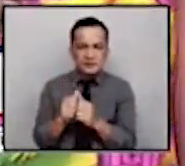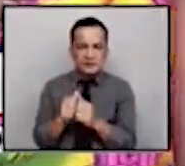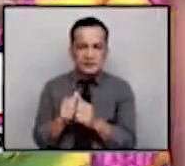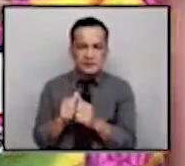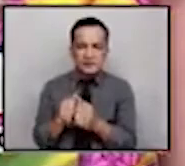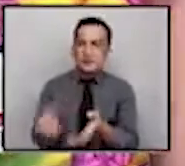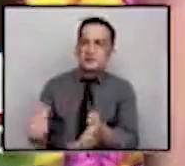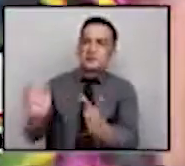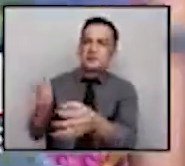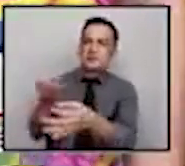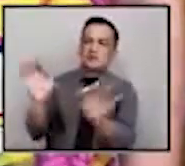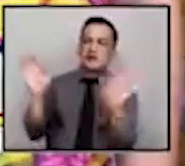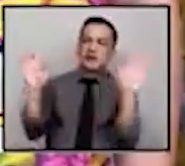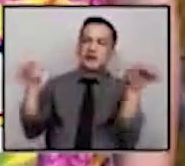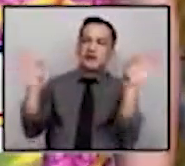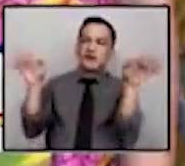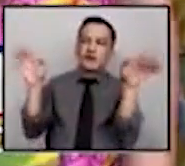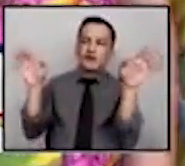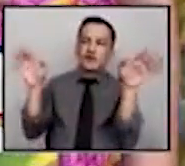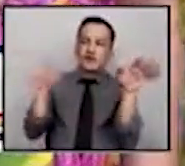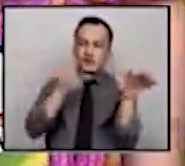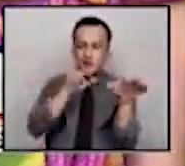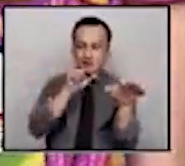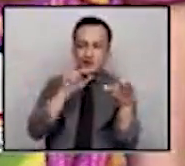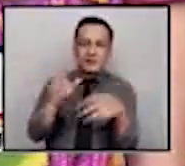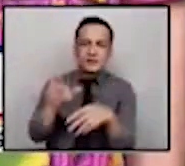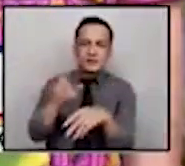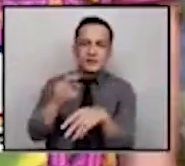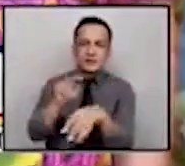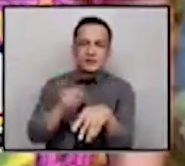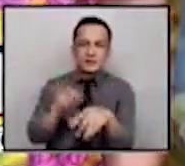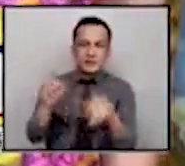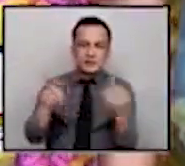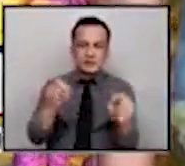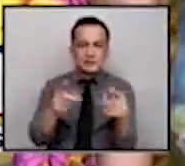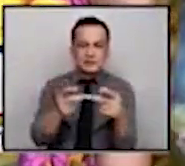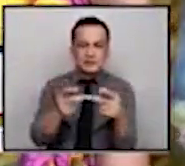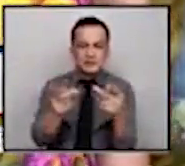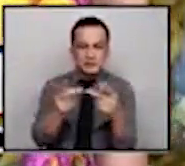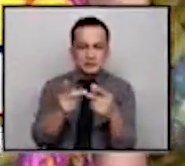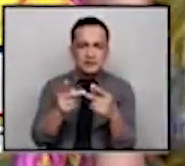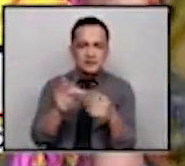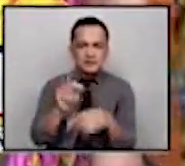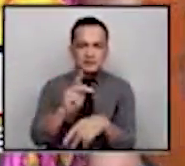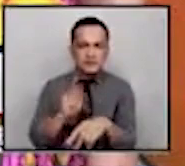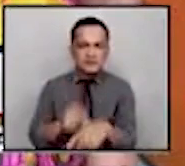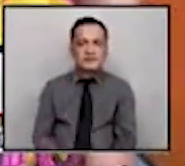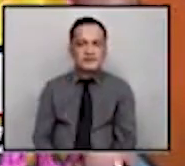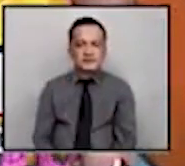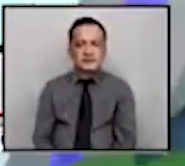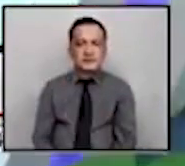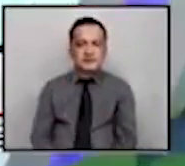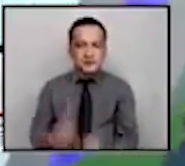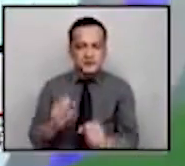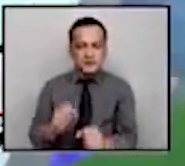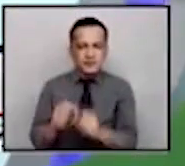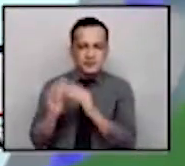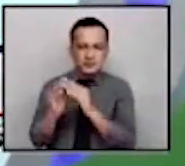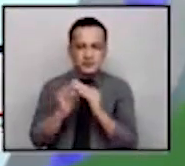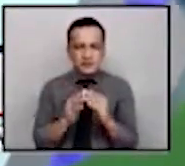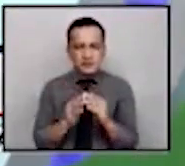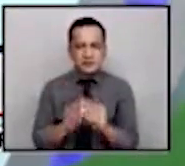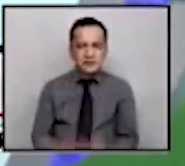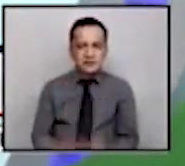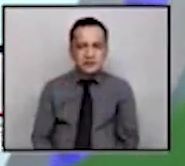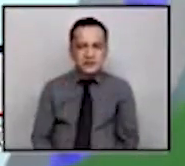freely yung mga alaga namin sa nature sa iba't ibang lugar sa Pilipinas or sa pwede rin sa urban. Paano babalik? Kaya safe ba